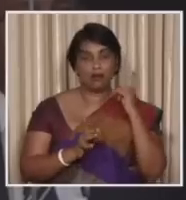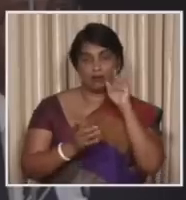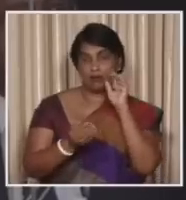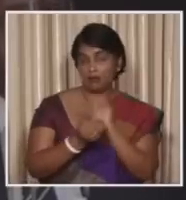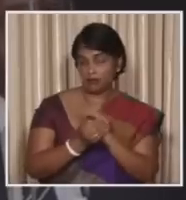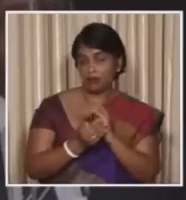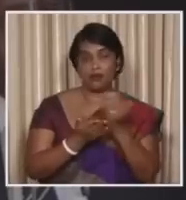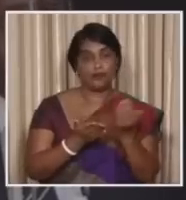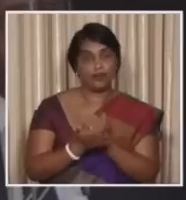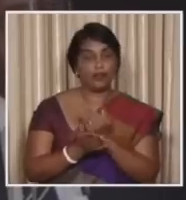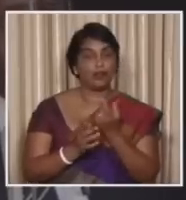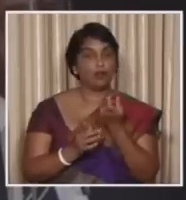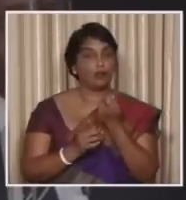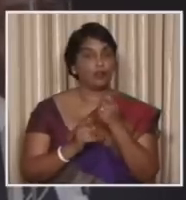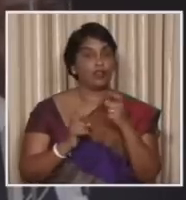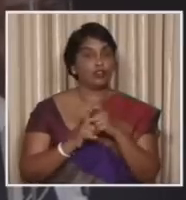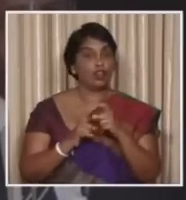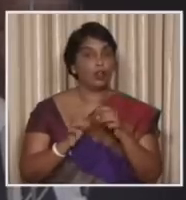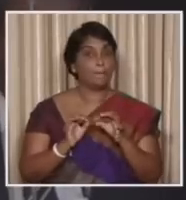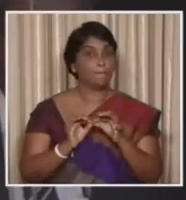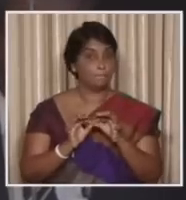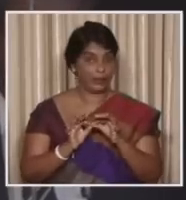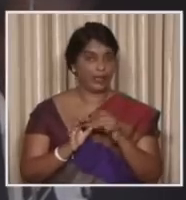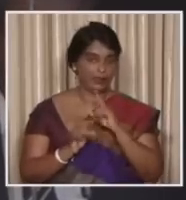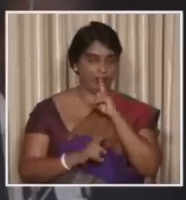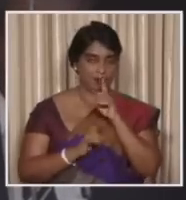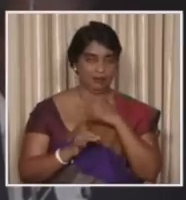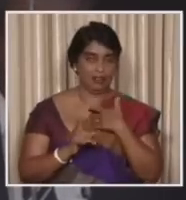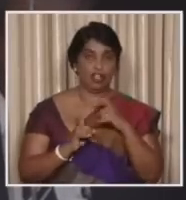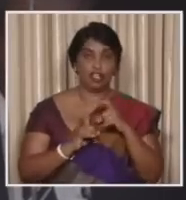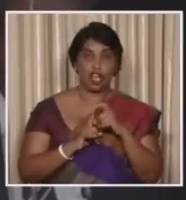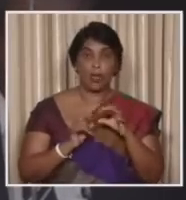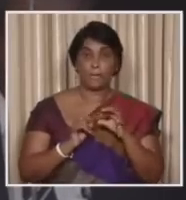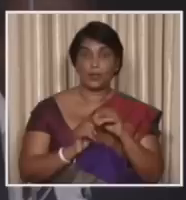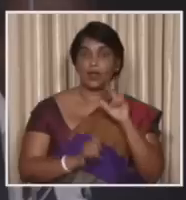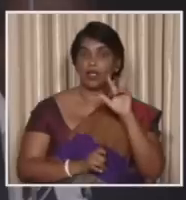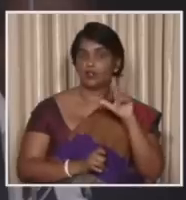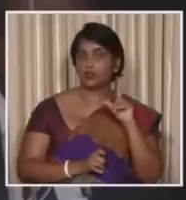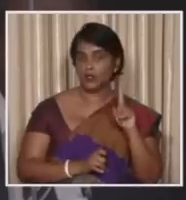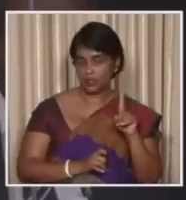वेनकंड मुदल डॉलर मे डॉलर बिलियन वाली मतराने डॉलर बिलियन असूकाई